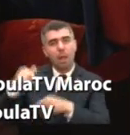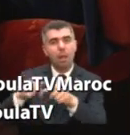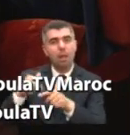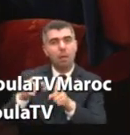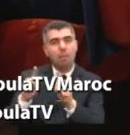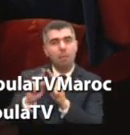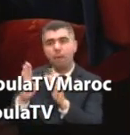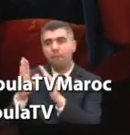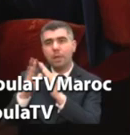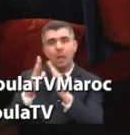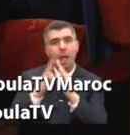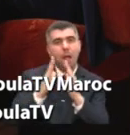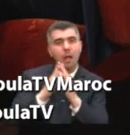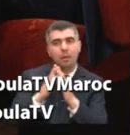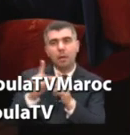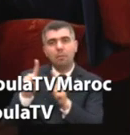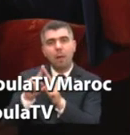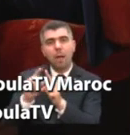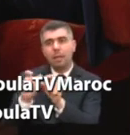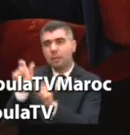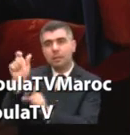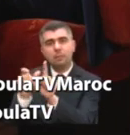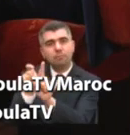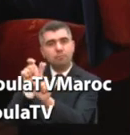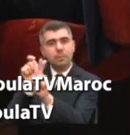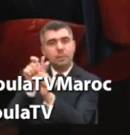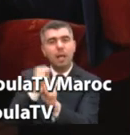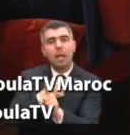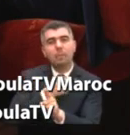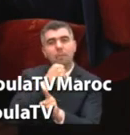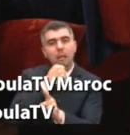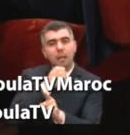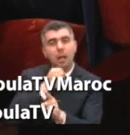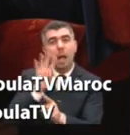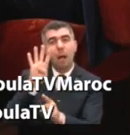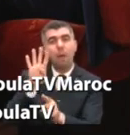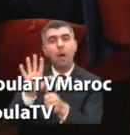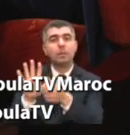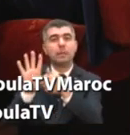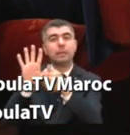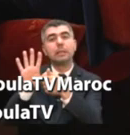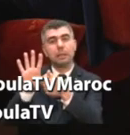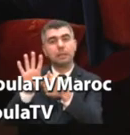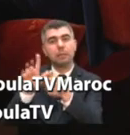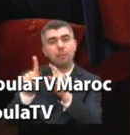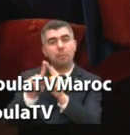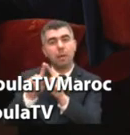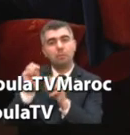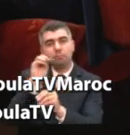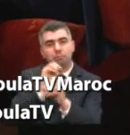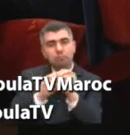تعتبر مؤسسات للرعاية الاجتماعية لفائدة الأشخاص المسنين، وعددها 64 وقمنا بتأهيلها